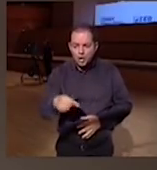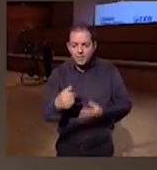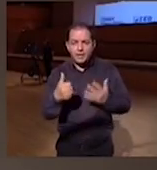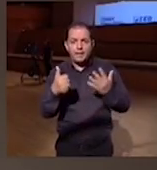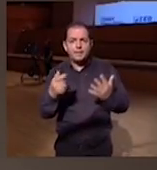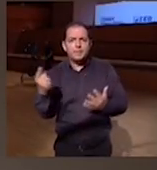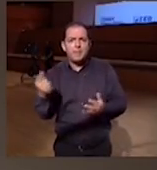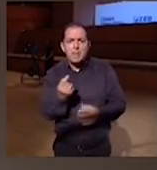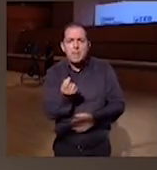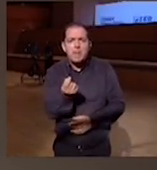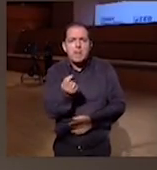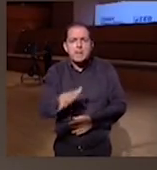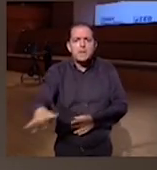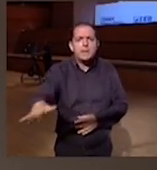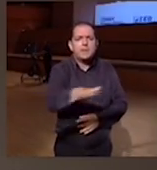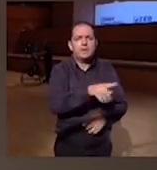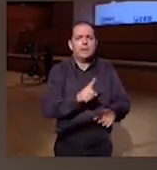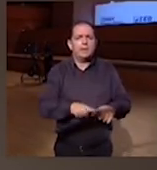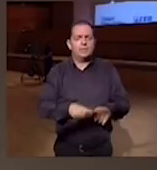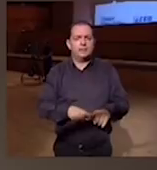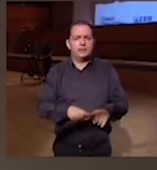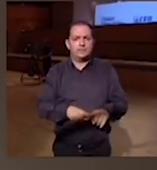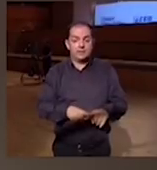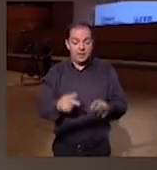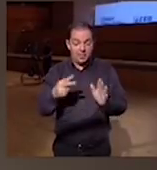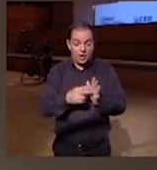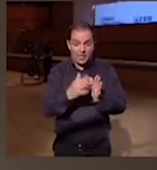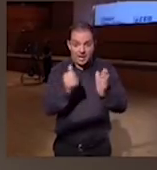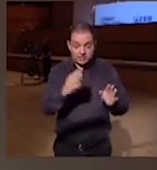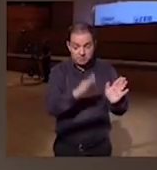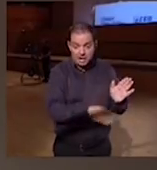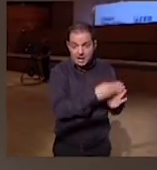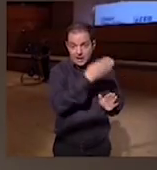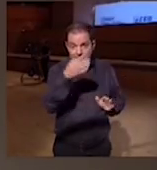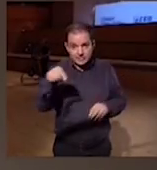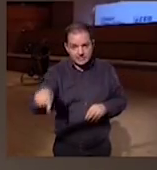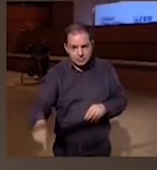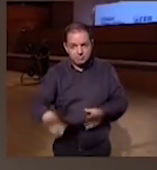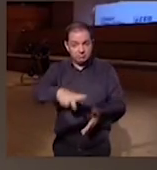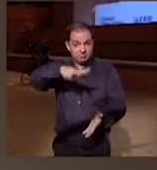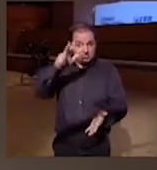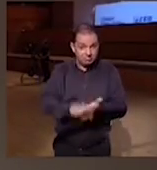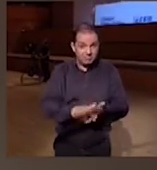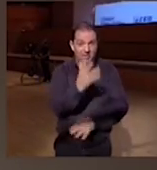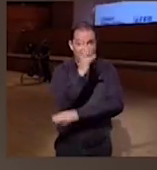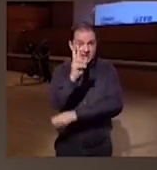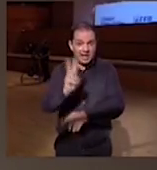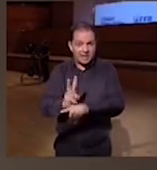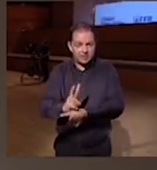0,6% της επικράτειάς της. Από το 2016 μέχρι σήμερα έχουν κυρωθεί οι δασικοί χάρτες